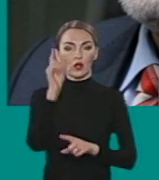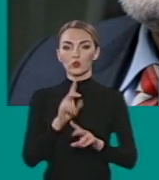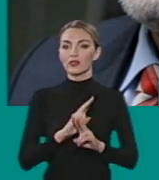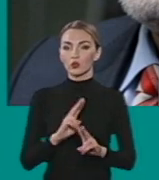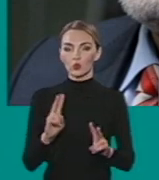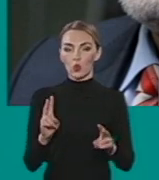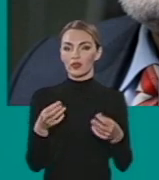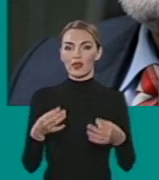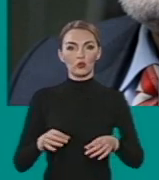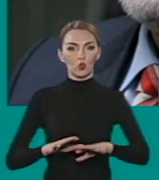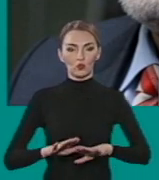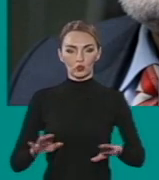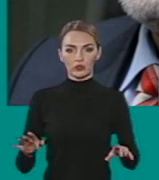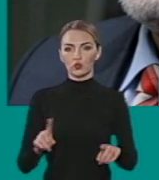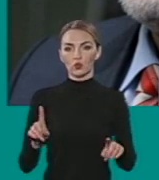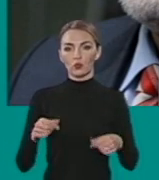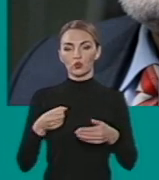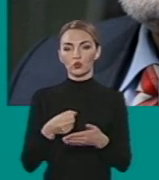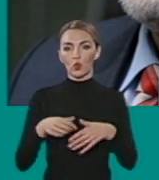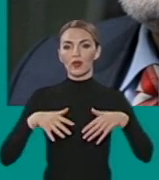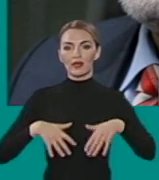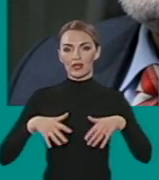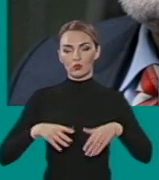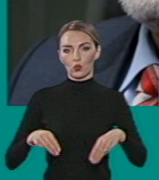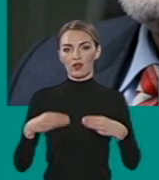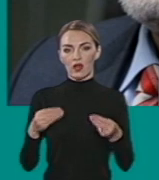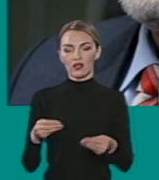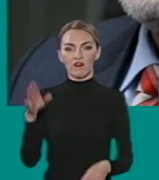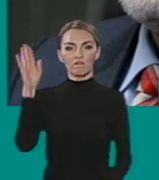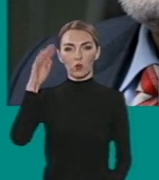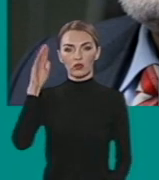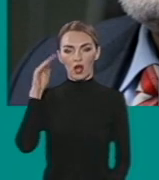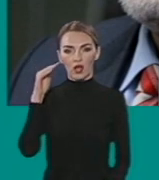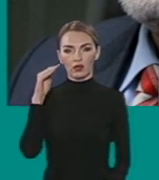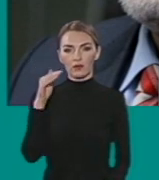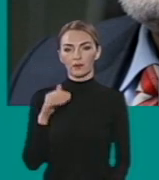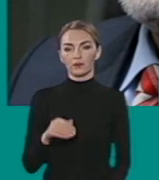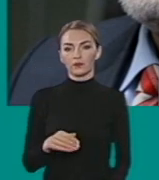не допустить того, щоб до Криму подавалася вода по